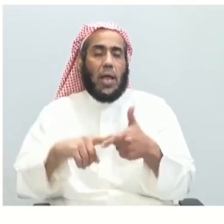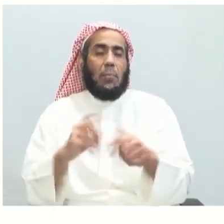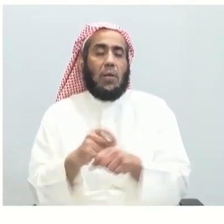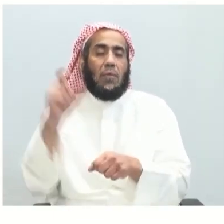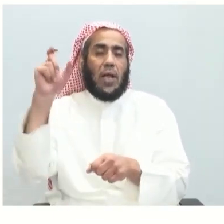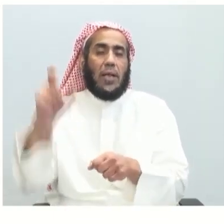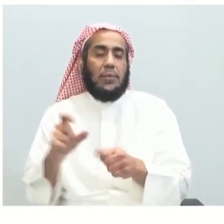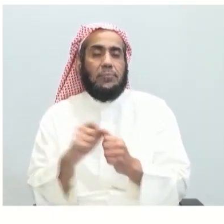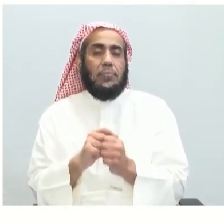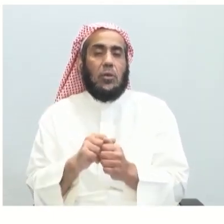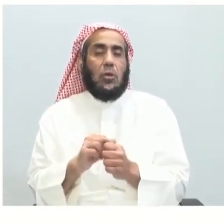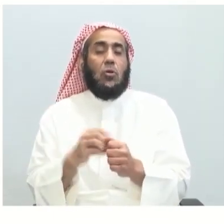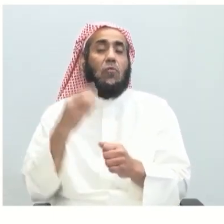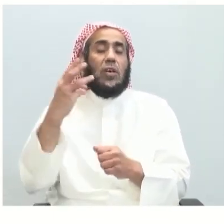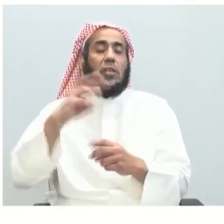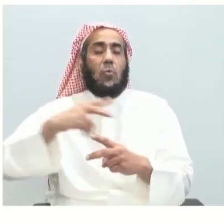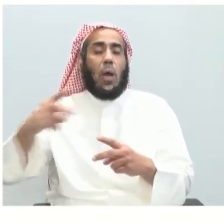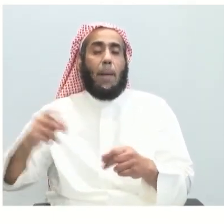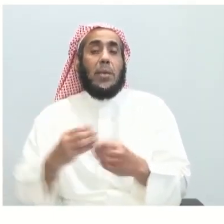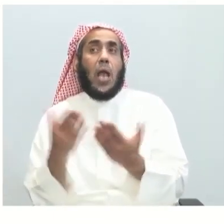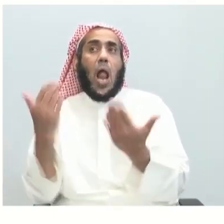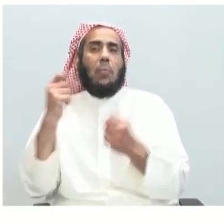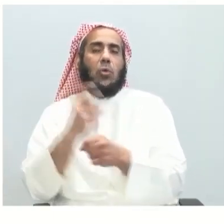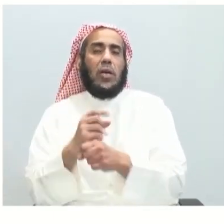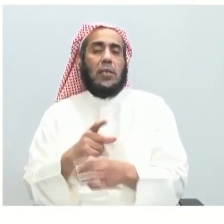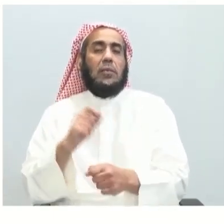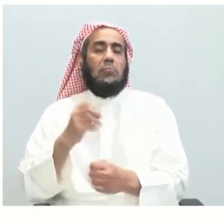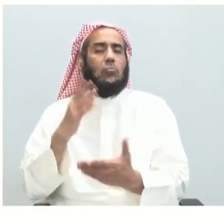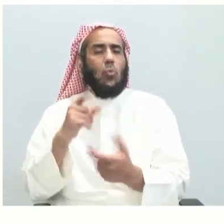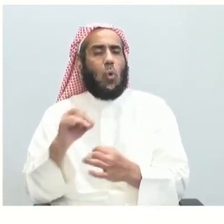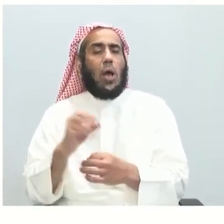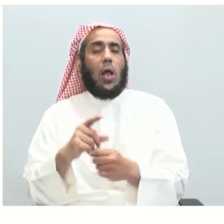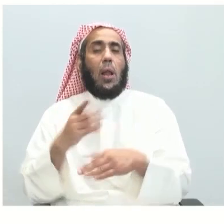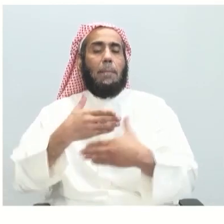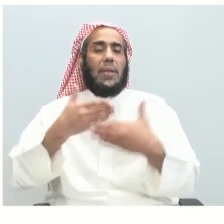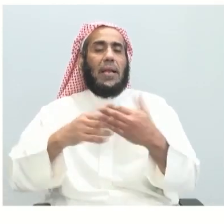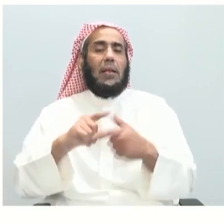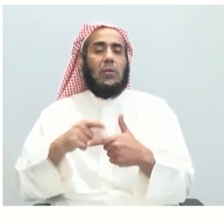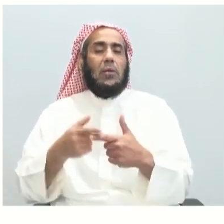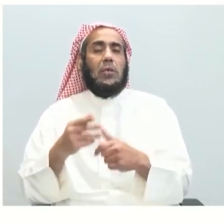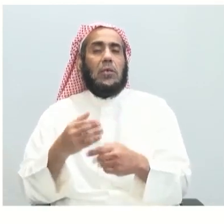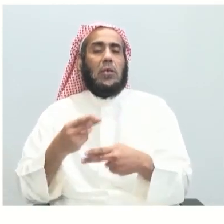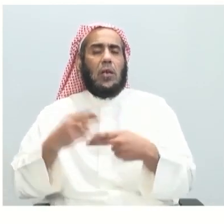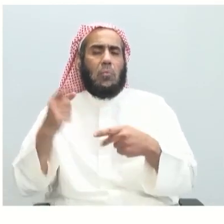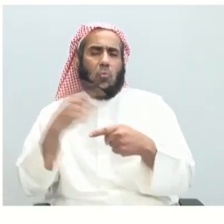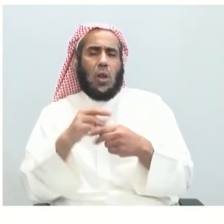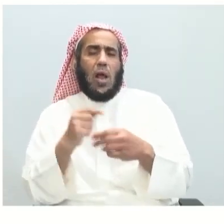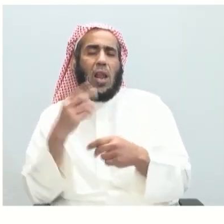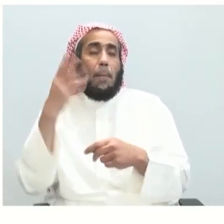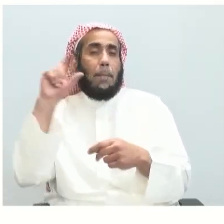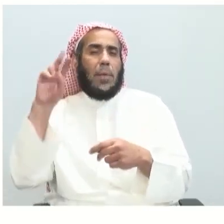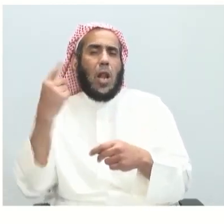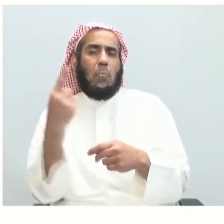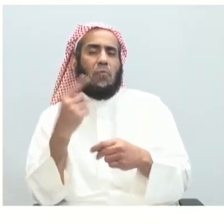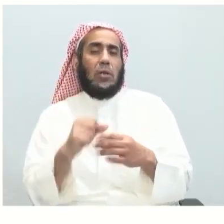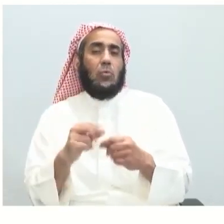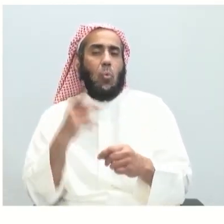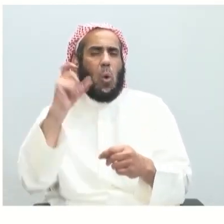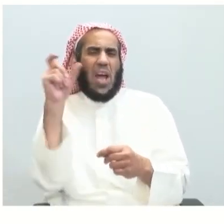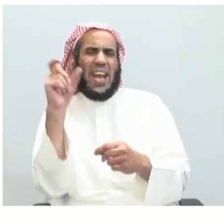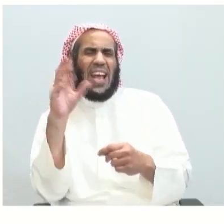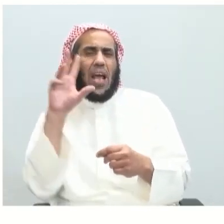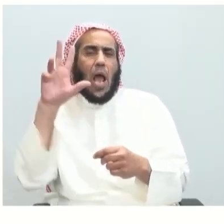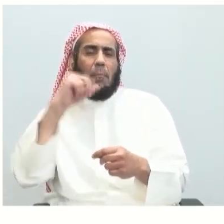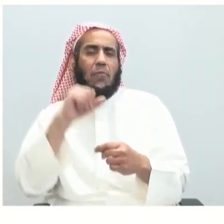الفاعل وفي ثلاثه انواع من المنادى تستحق البناء على ما يرفع به او ترفع به عن المفرد والنكره المقصوده